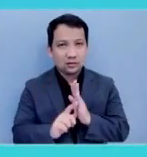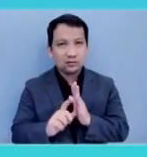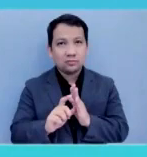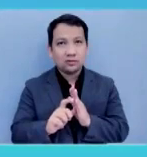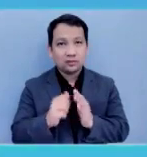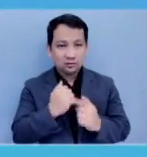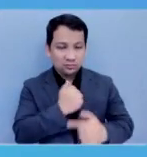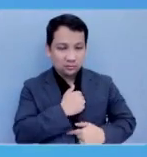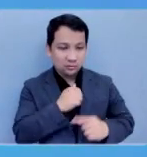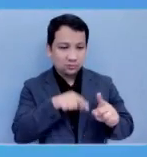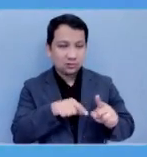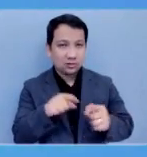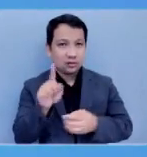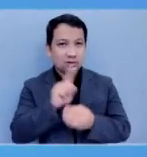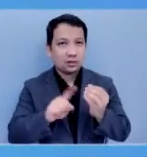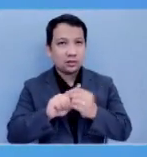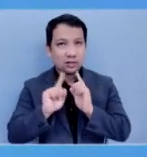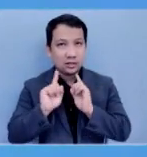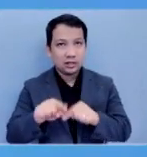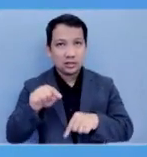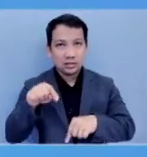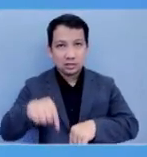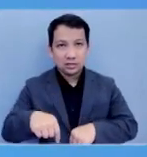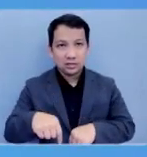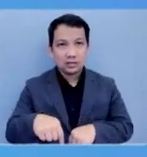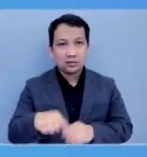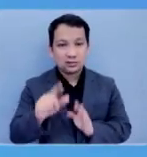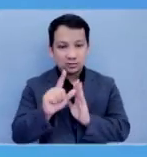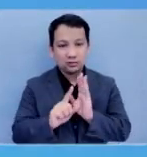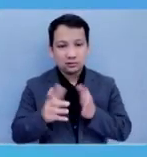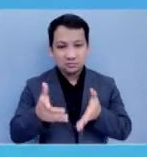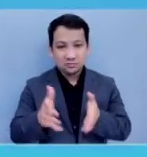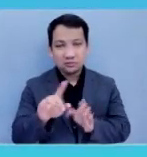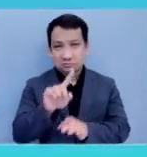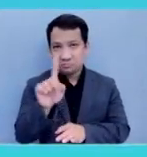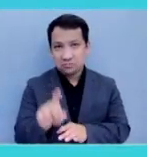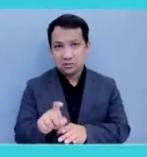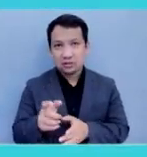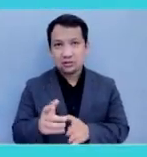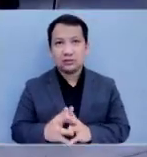gwardiya? Tunghayan ang kasagutan dito sa Legal ba to?